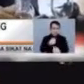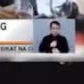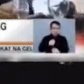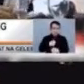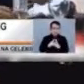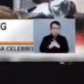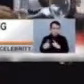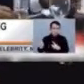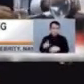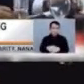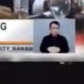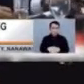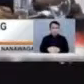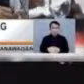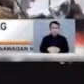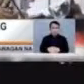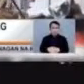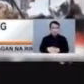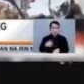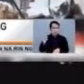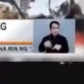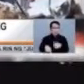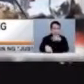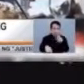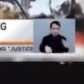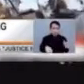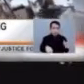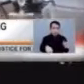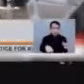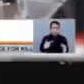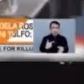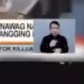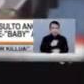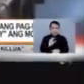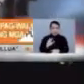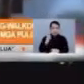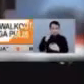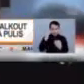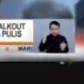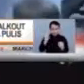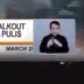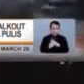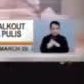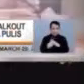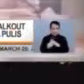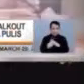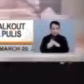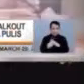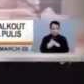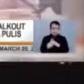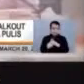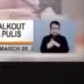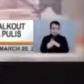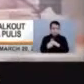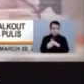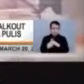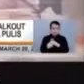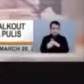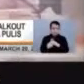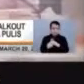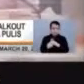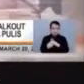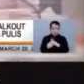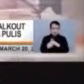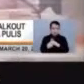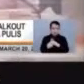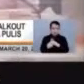out ko kaya to tinawag na insulto ni Dela Rosa ang pag-walkout ni Tulfo sinundan niya kaagad t's tinapik niya